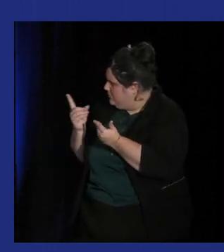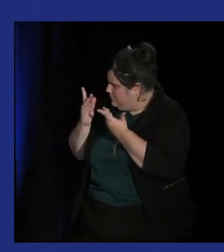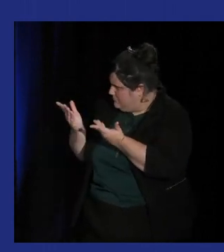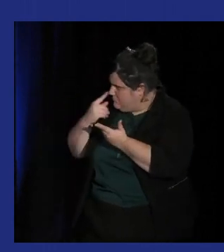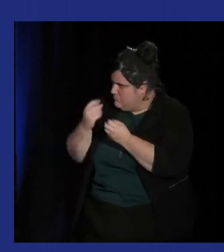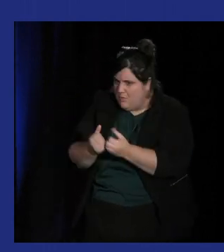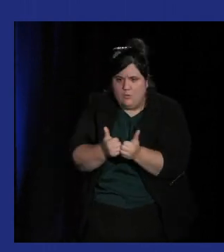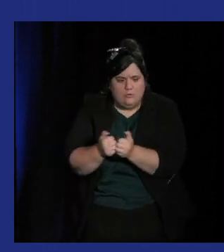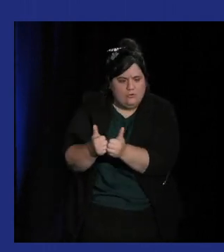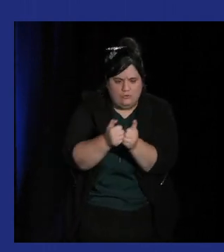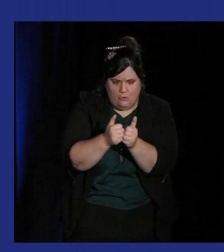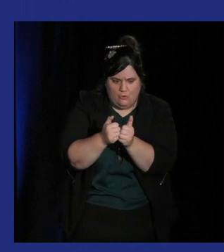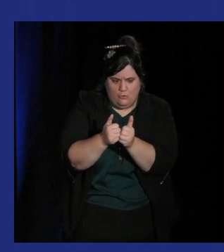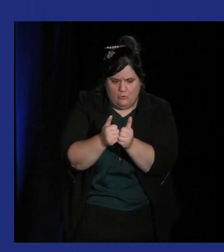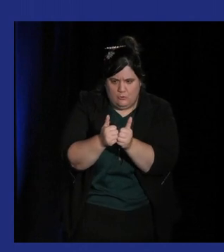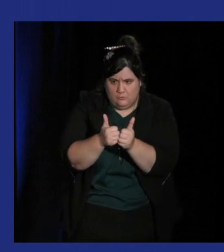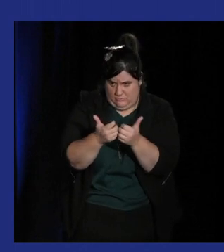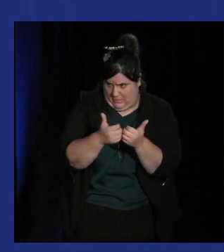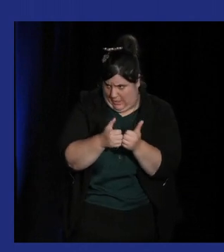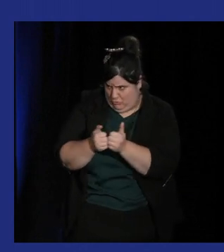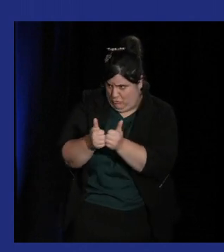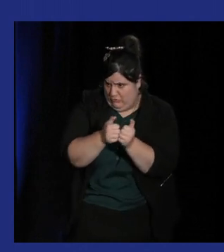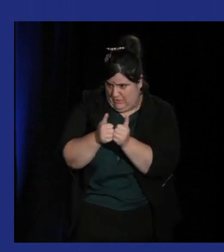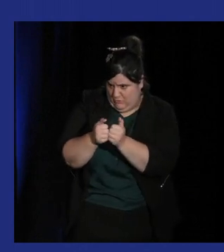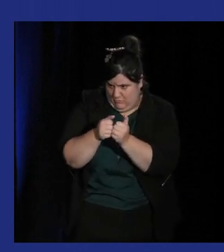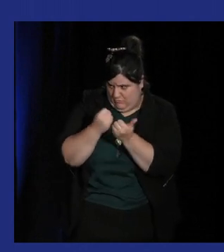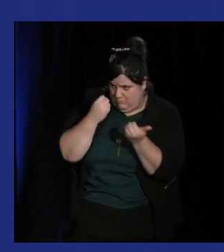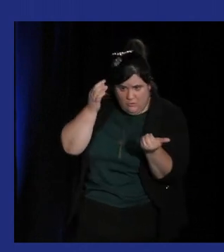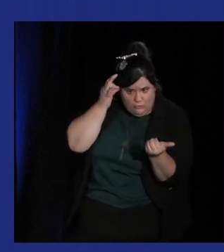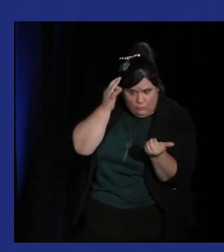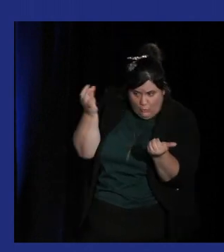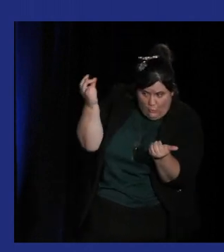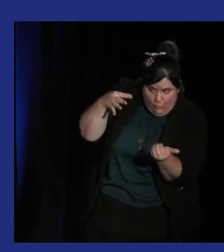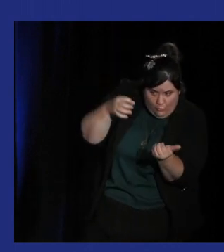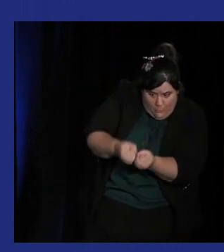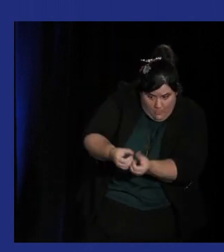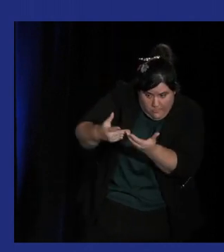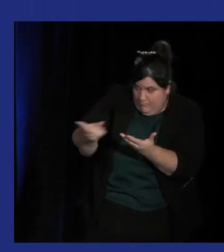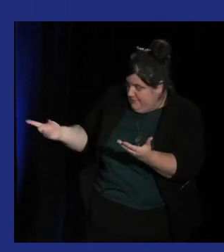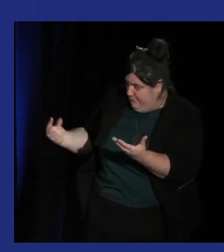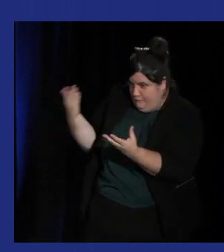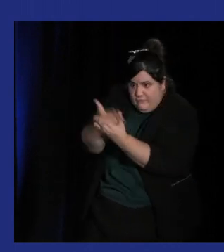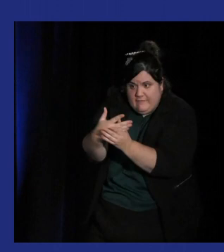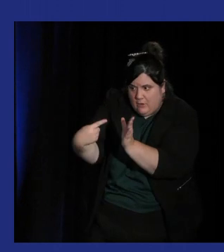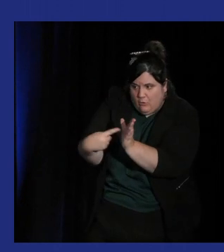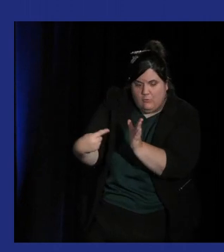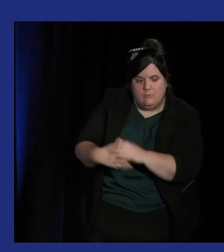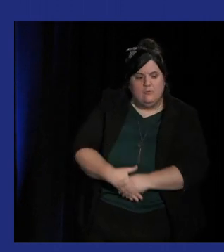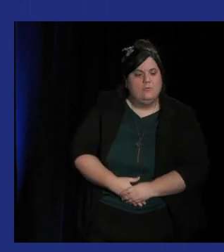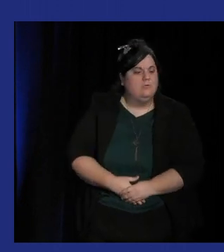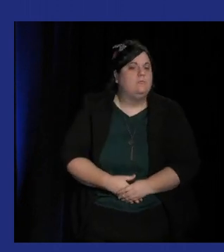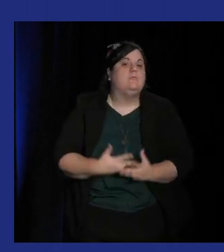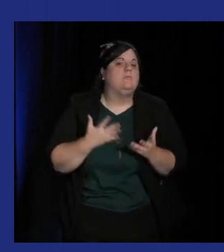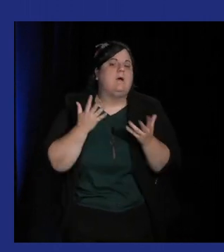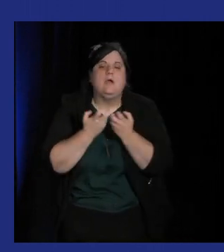développement du jeu à partir de quel moment vous commencez vraiment à être impliqué question peut-être un peu naïve mais on imagine que voilà